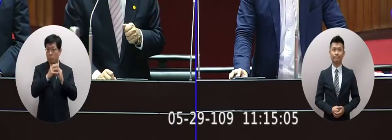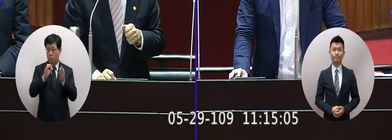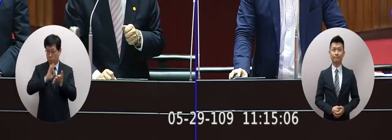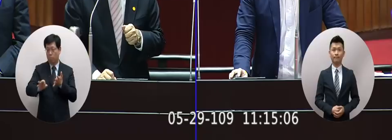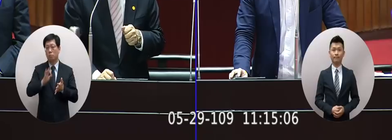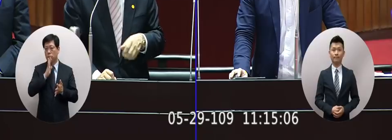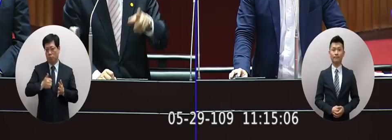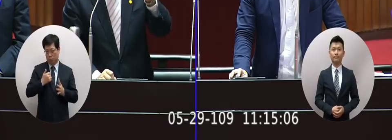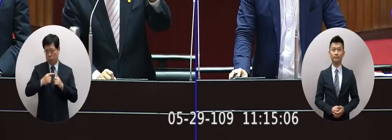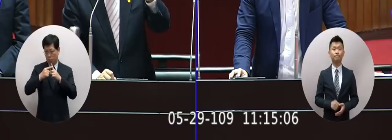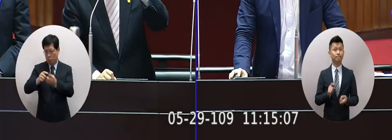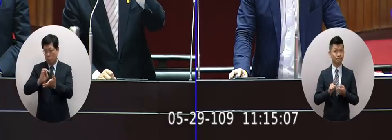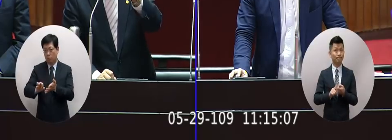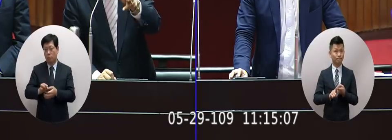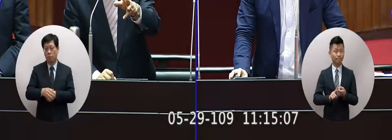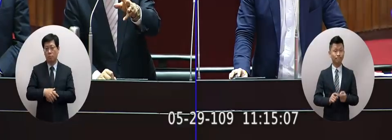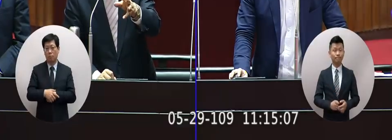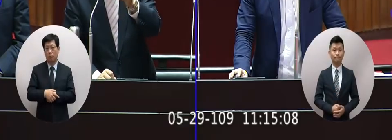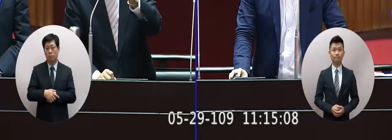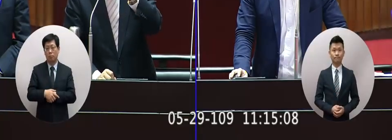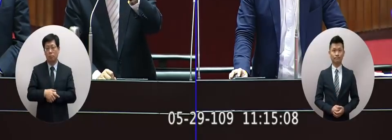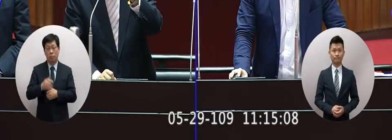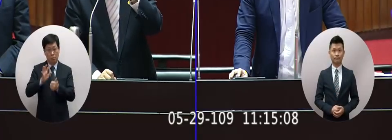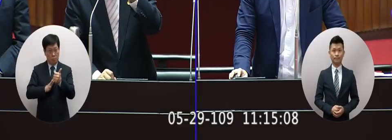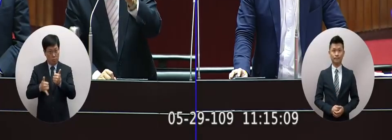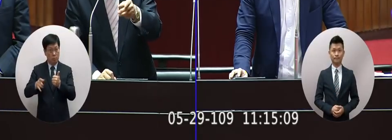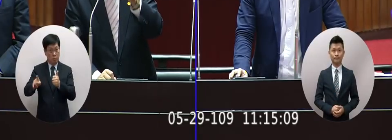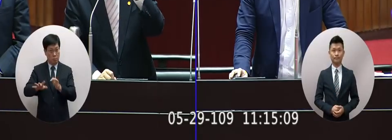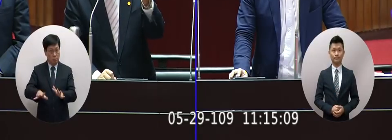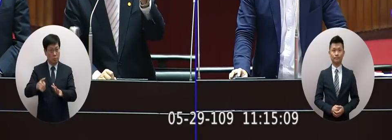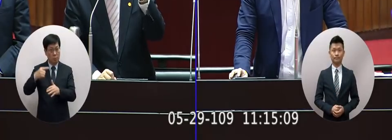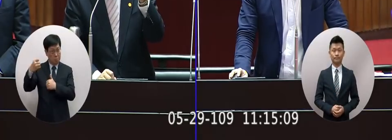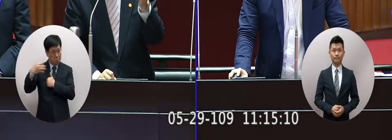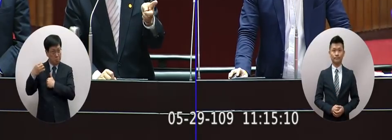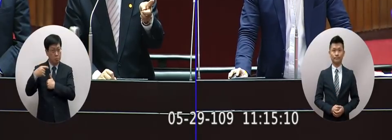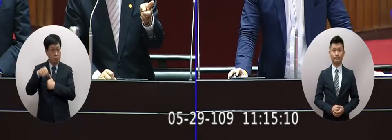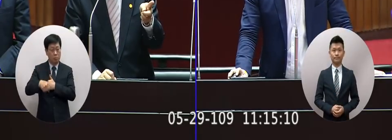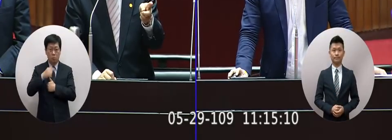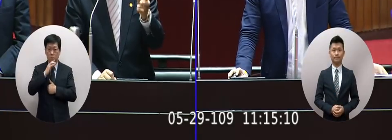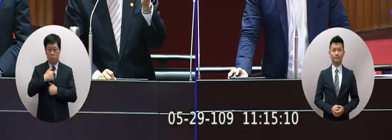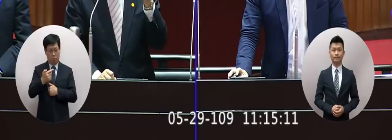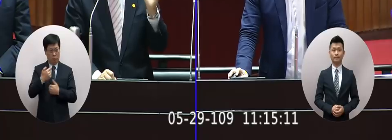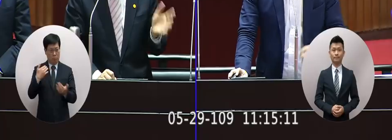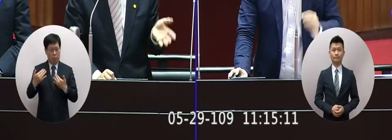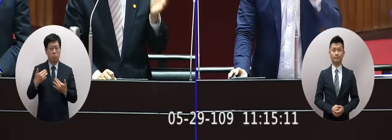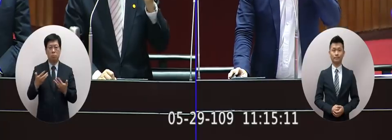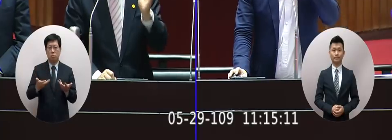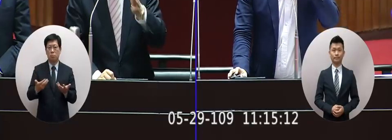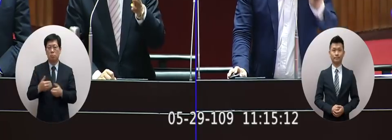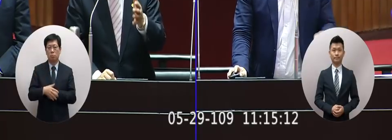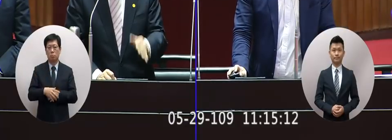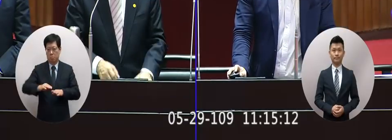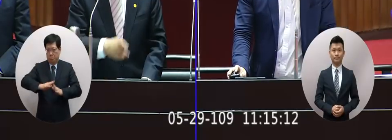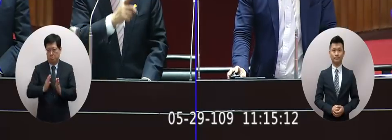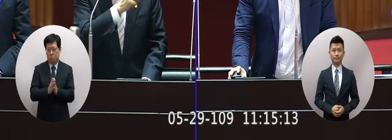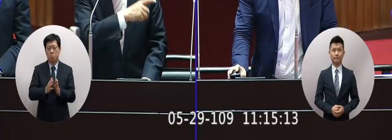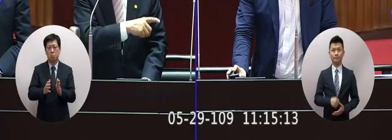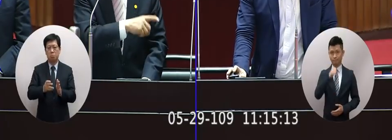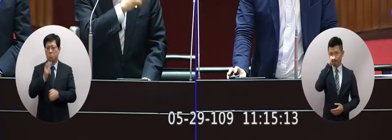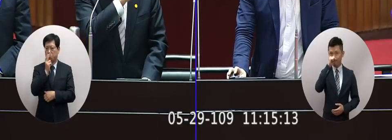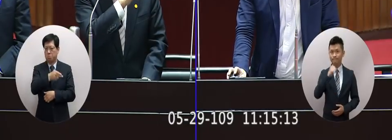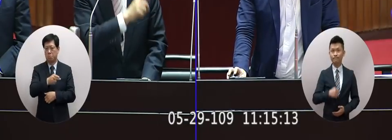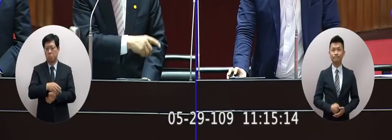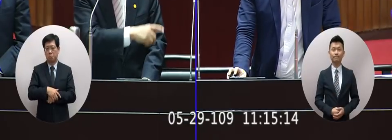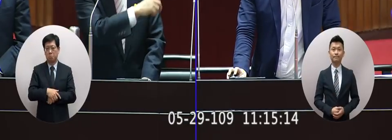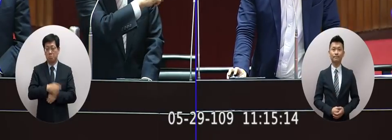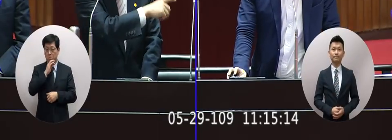就实际上用。所以委婉的真指教提出来，这个具体呢，我绝对。马上来要